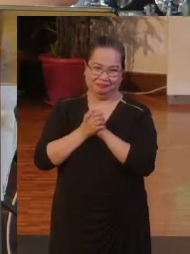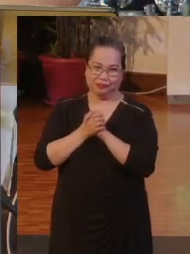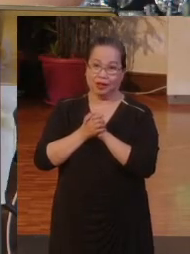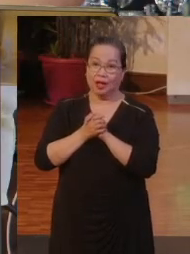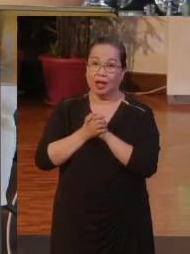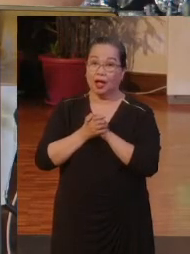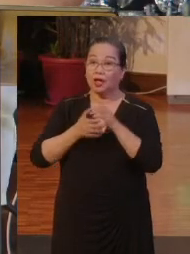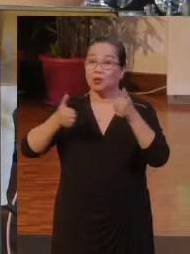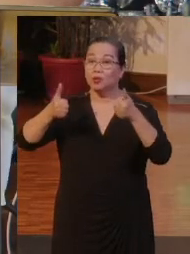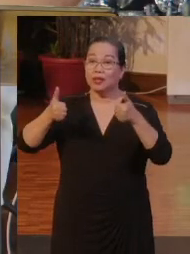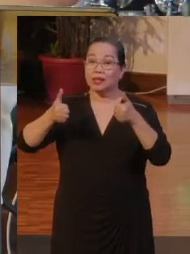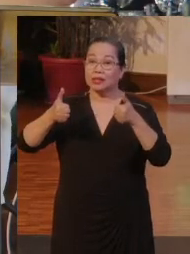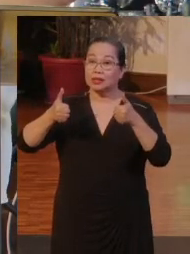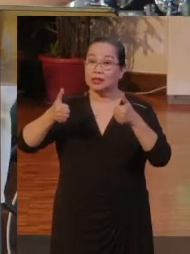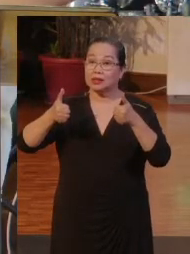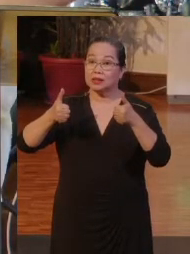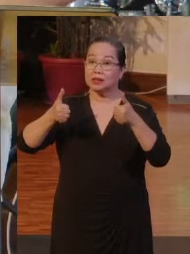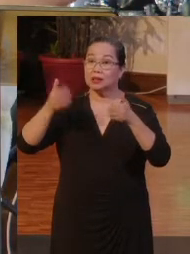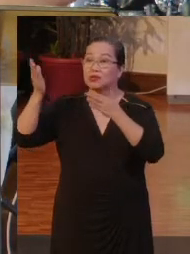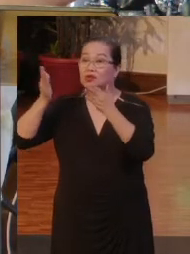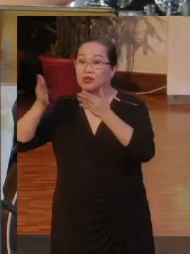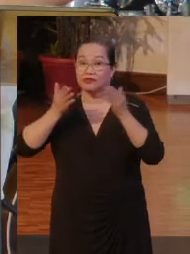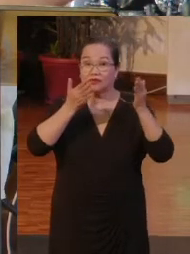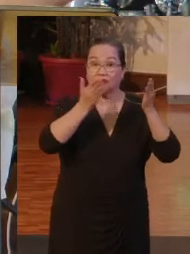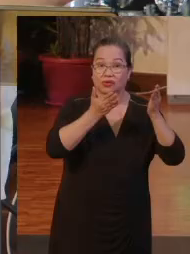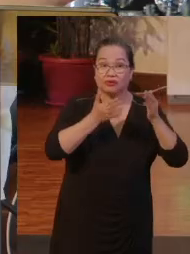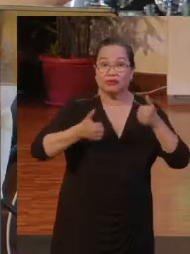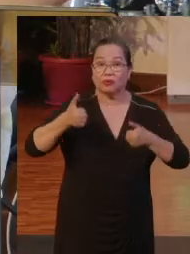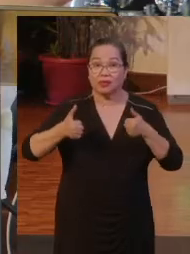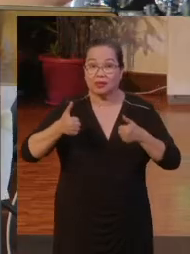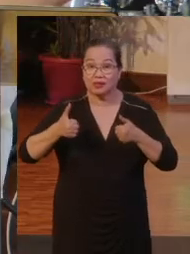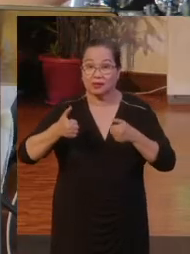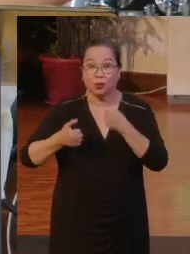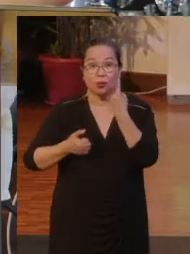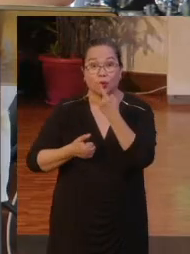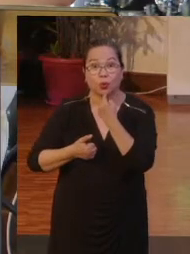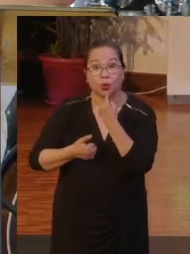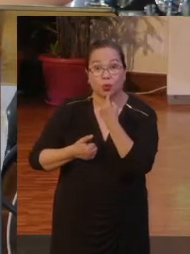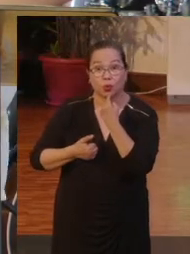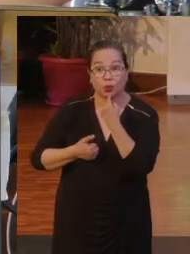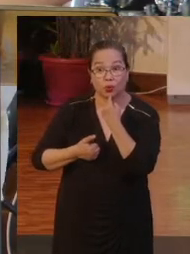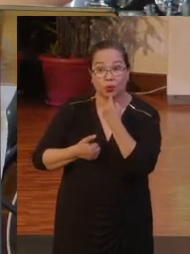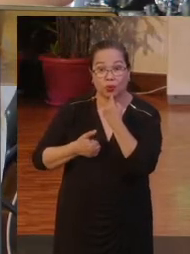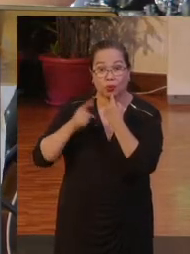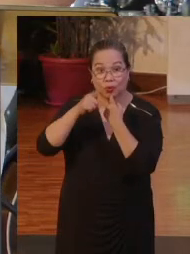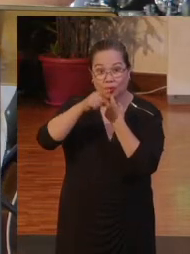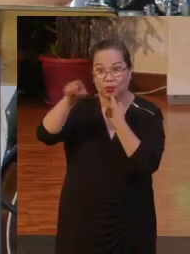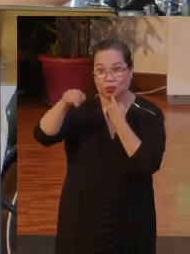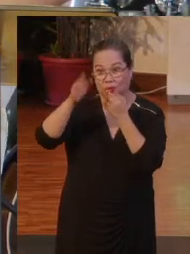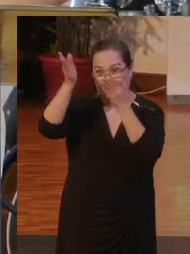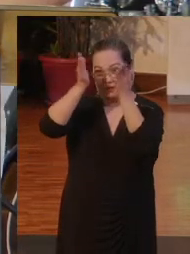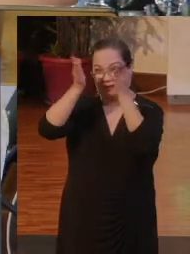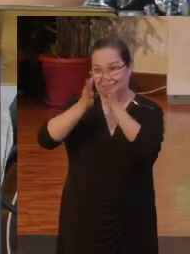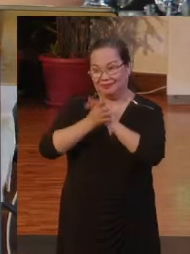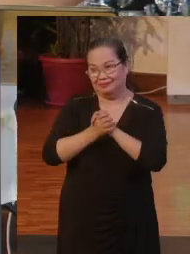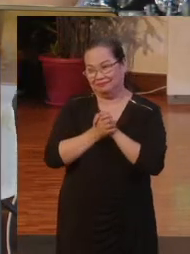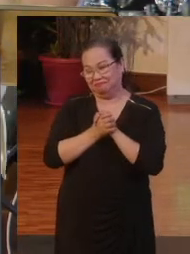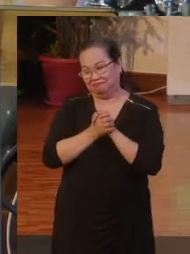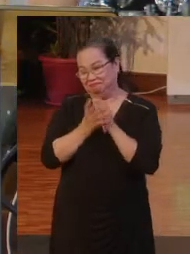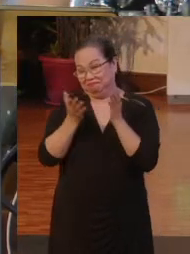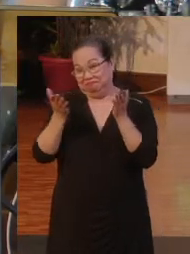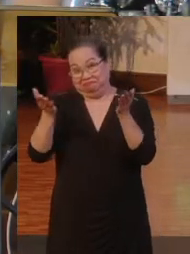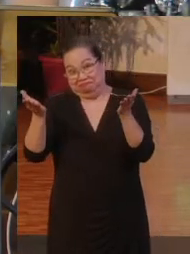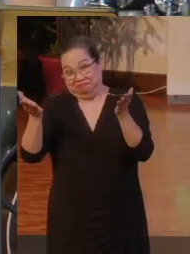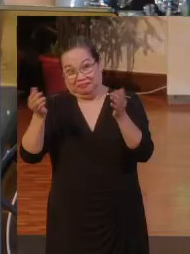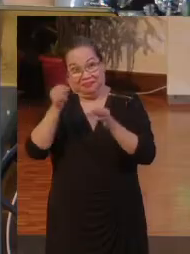Choose this day whom you will serve. Sino ba ang inyong paglilingkuran? Alam nyo, kung hindi